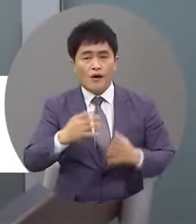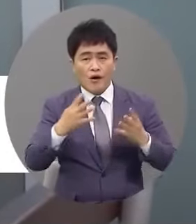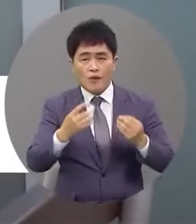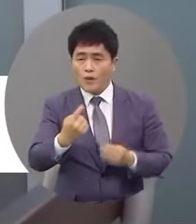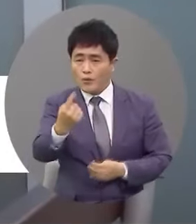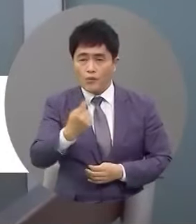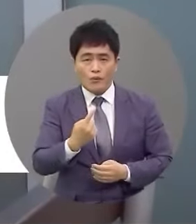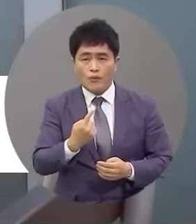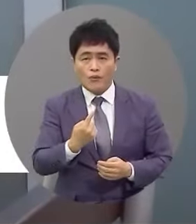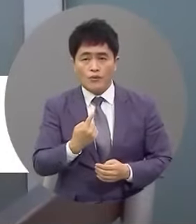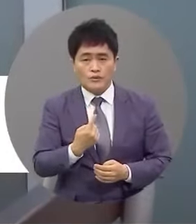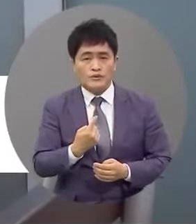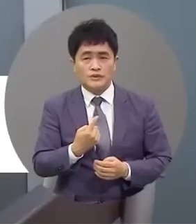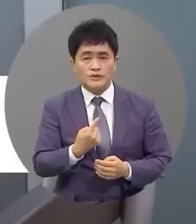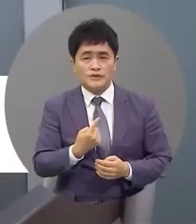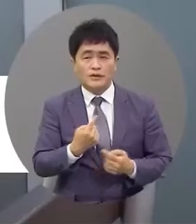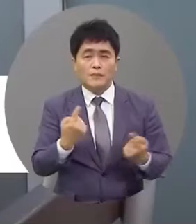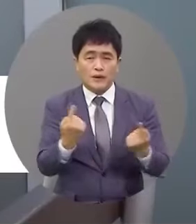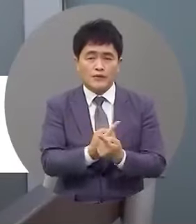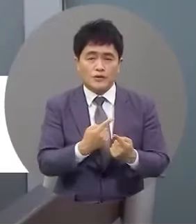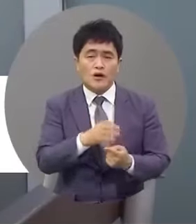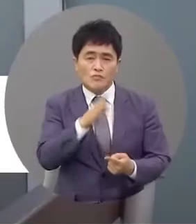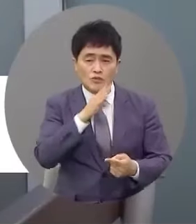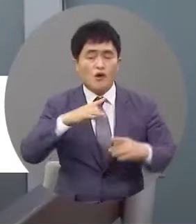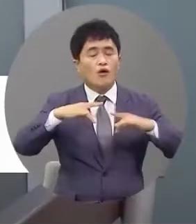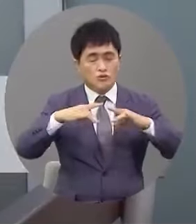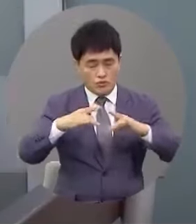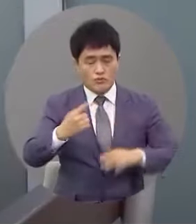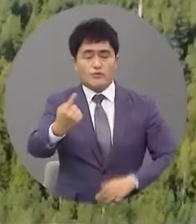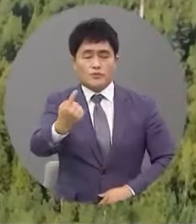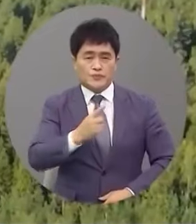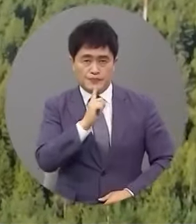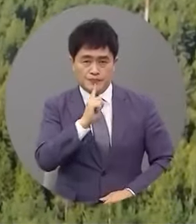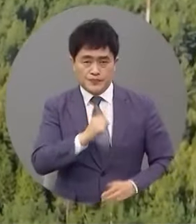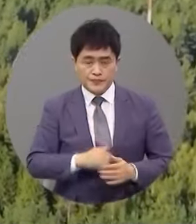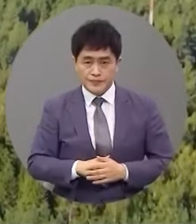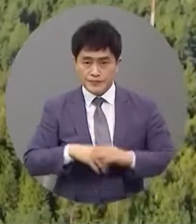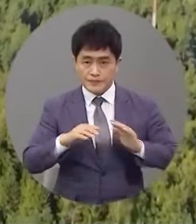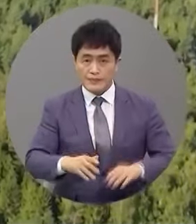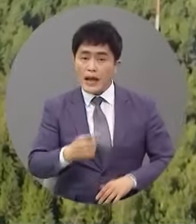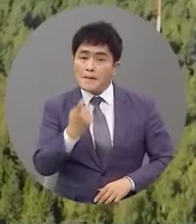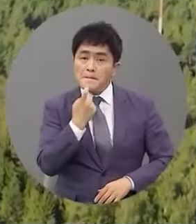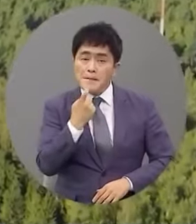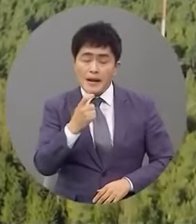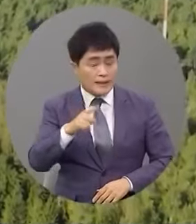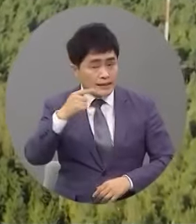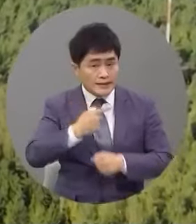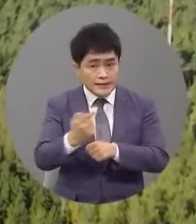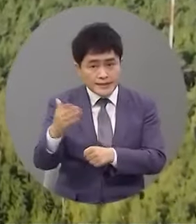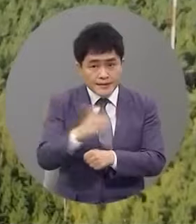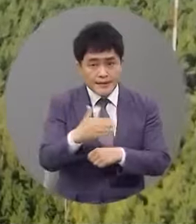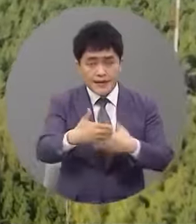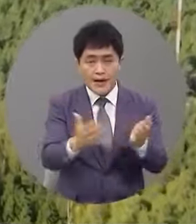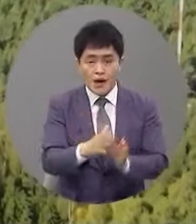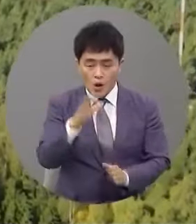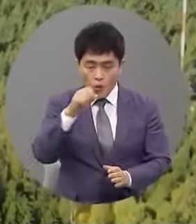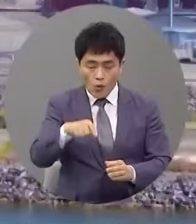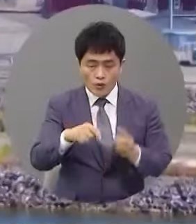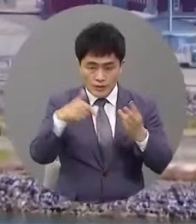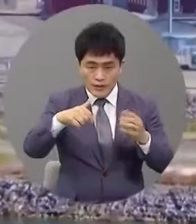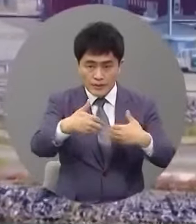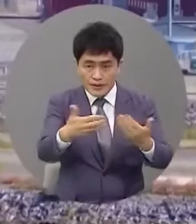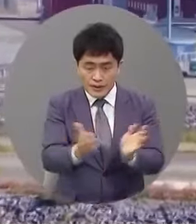에우라유키 군나 네 세크 디아토스 디아 뚜레 무트 핀란드는 이르면 내년부터 원전 세기에서